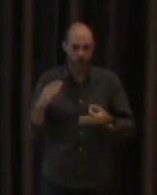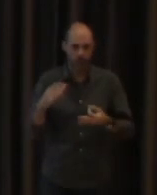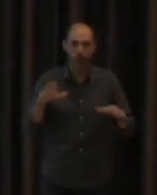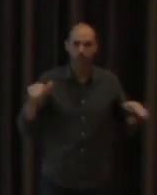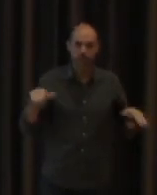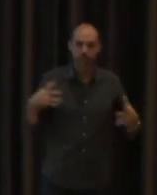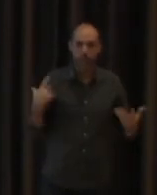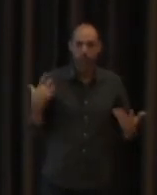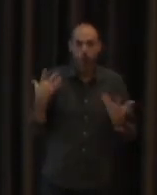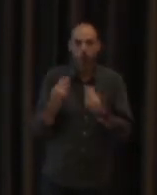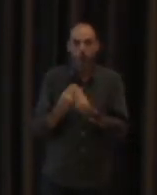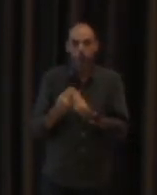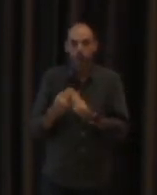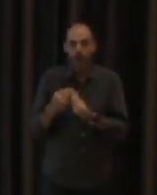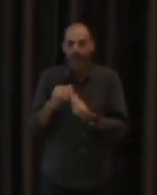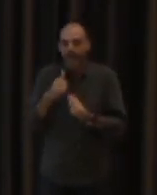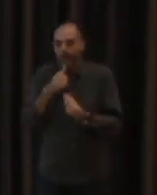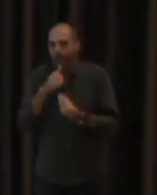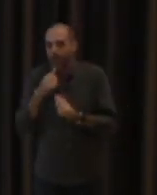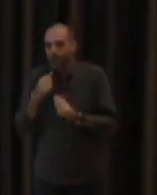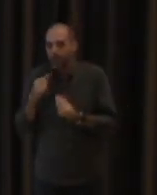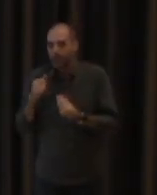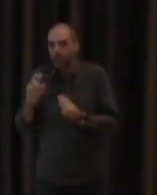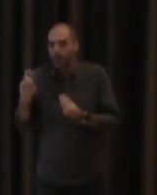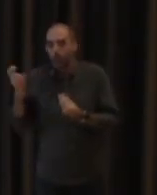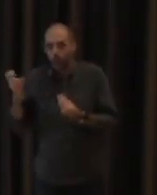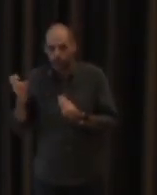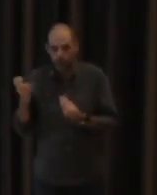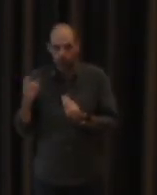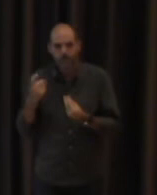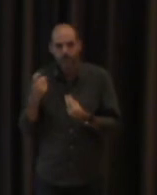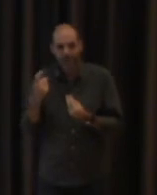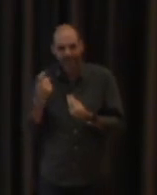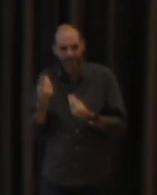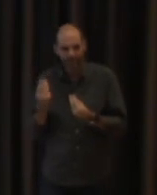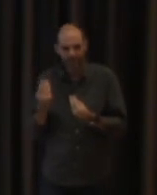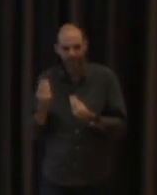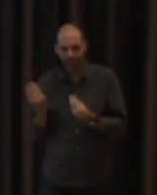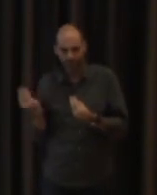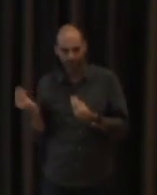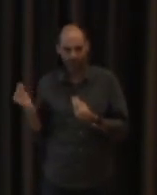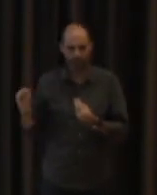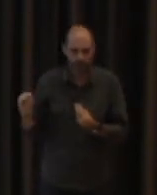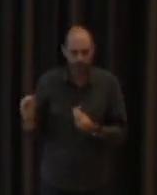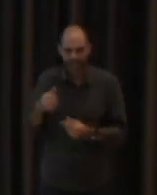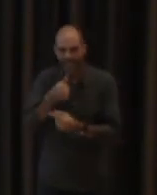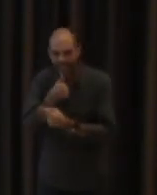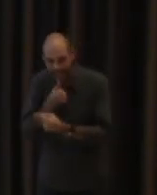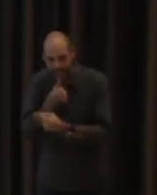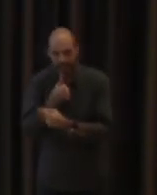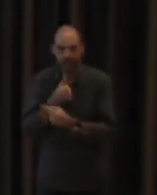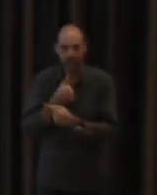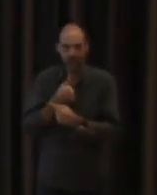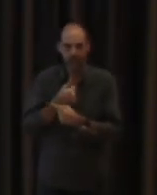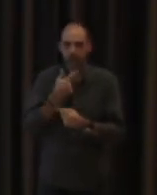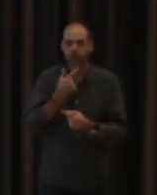l'Angelina va conviure amb algú. Home, no és gaire bonica, però necessitem posar-hi el segon participant. No podem dir